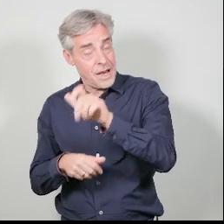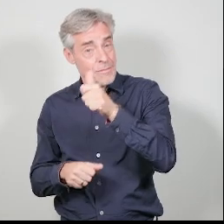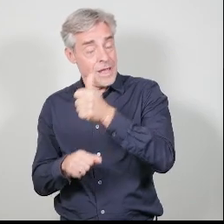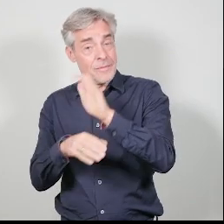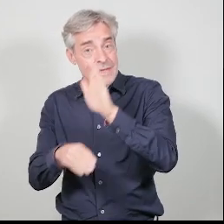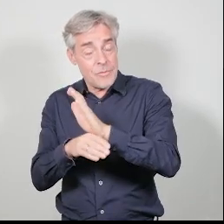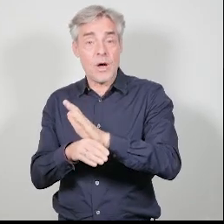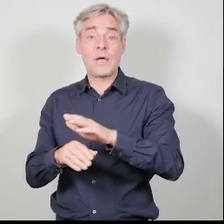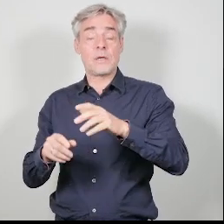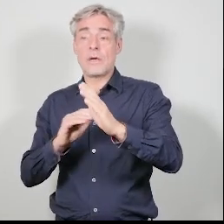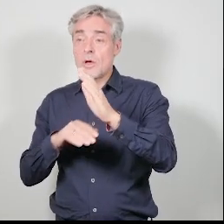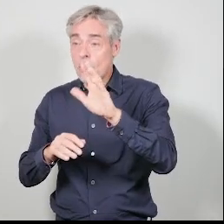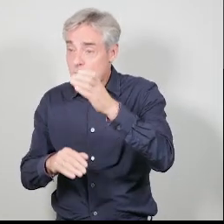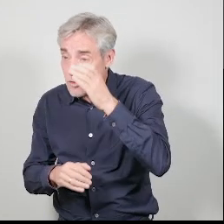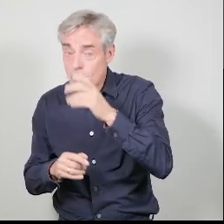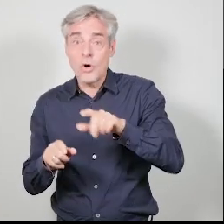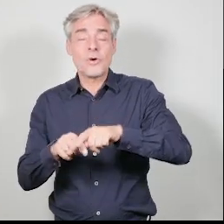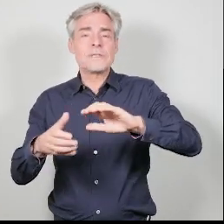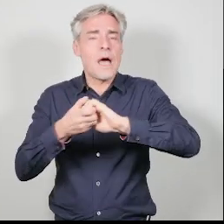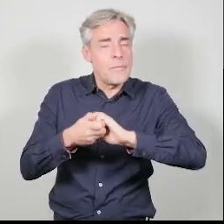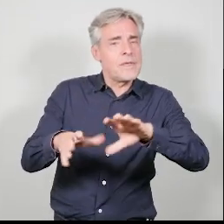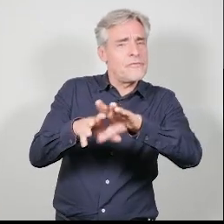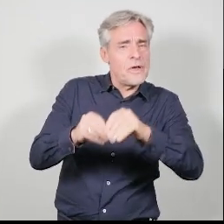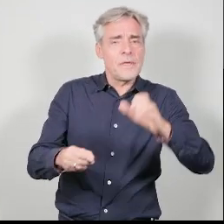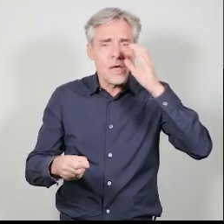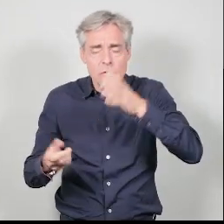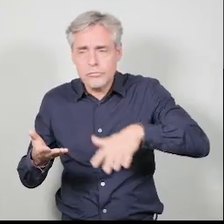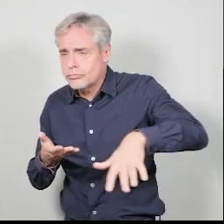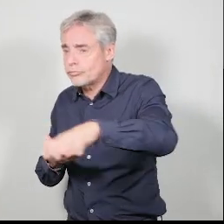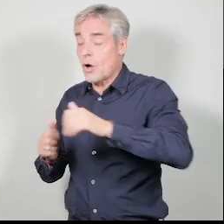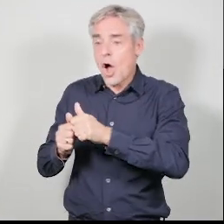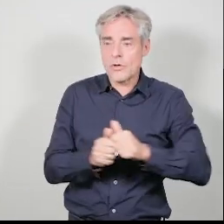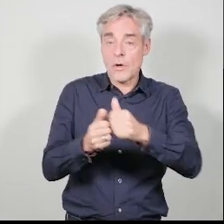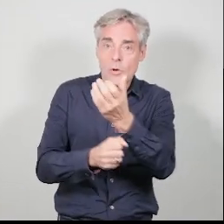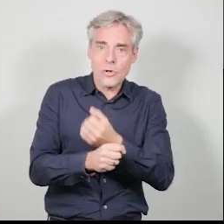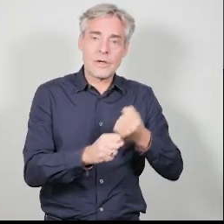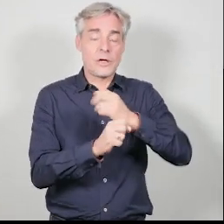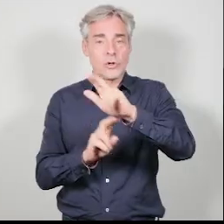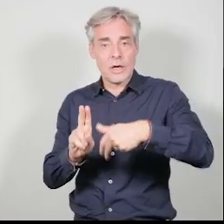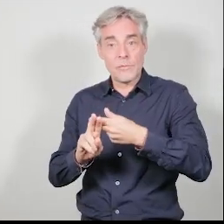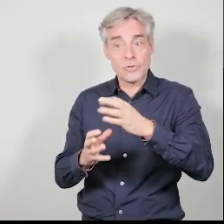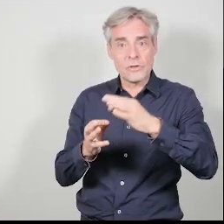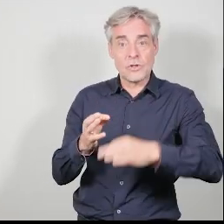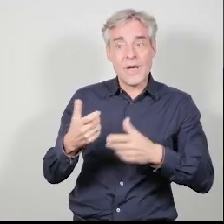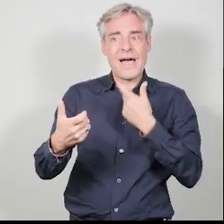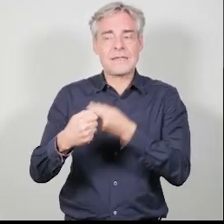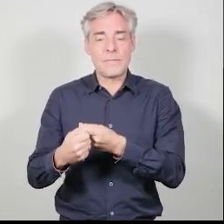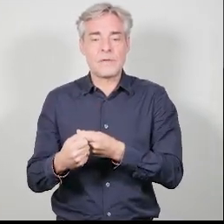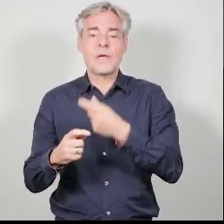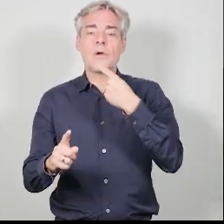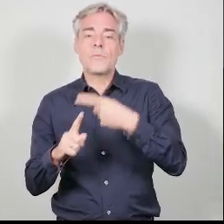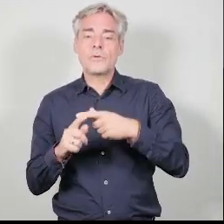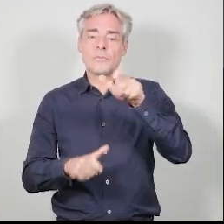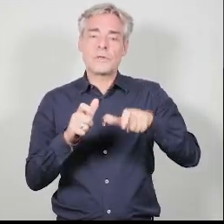on écoute l'entourage aussi, comment on s'appuie sur les professionnels du quotidien pour construire ensemble la réponse, la solution, comment on ouvre aussi